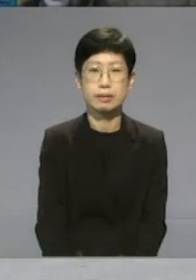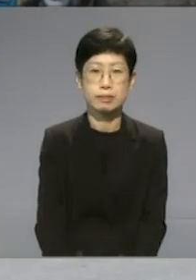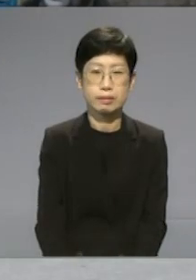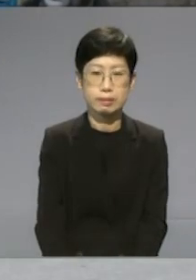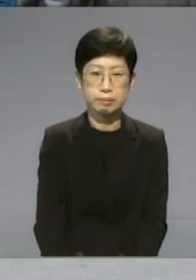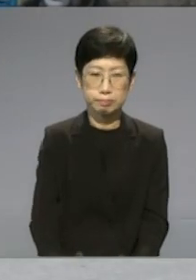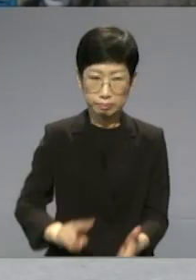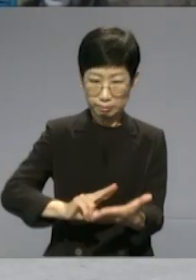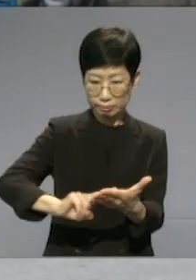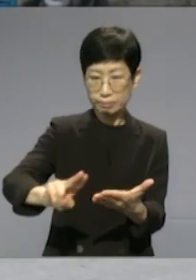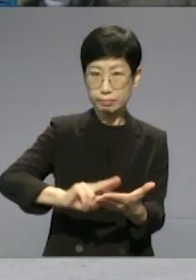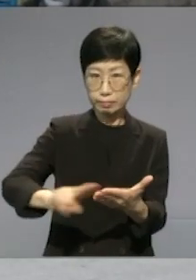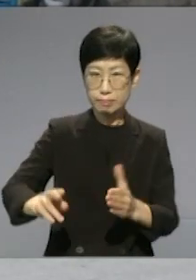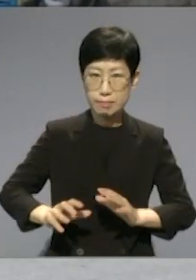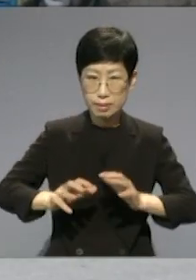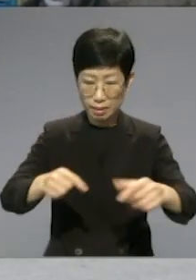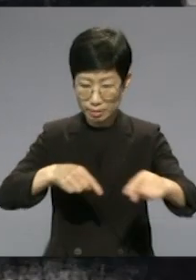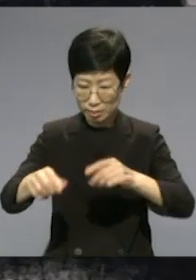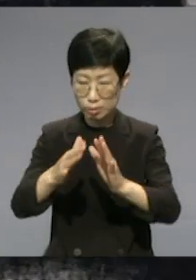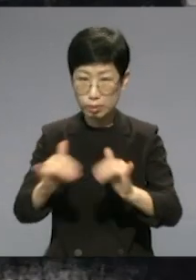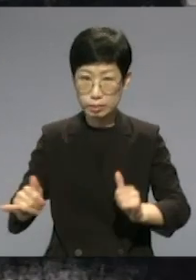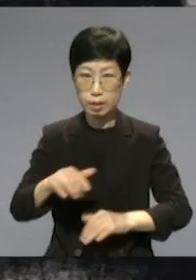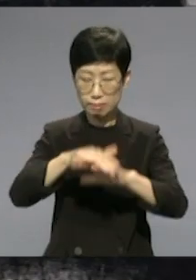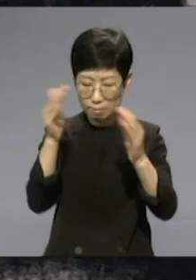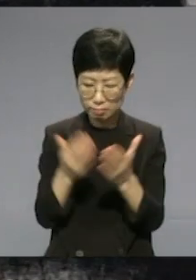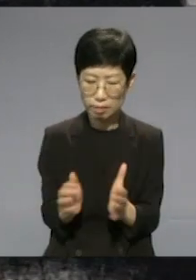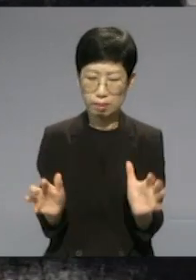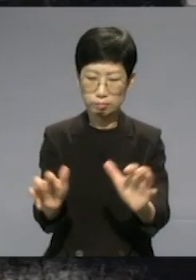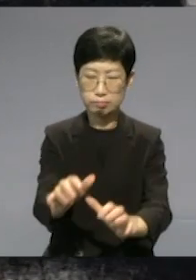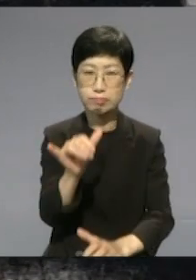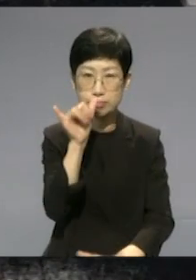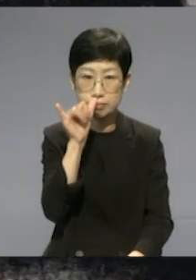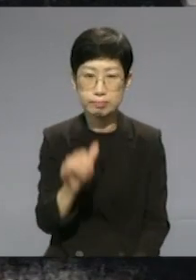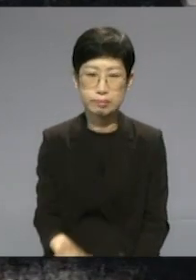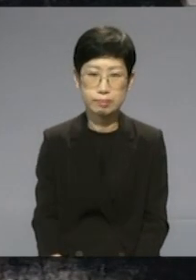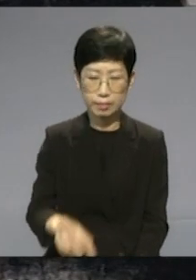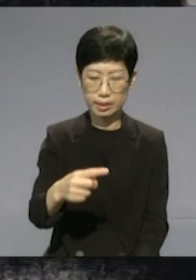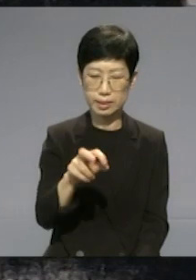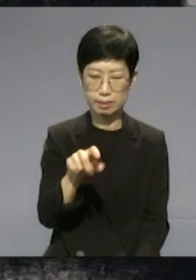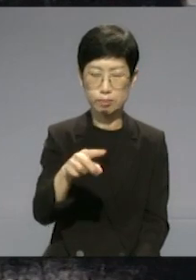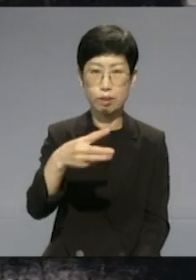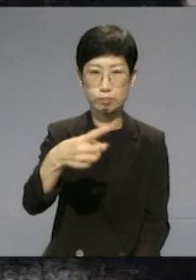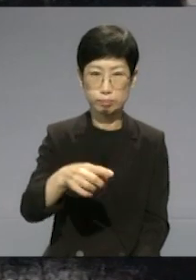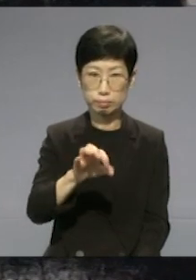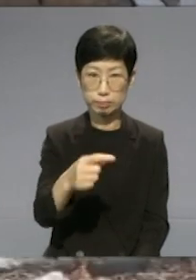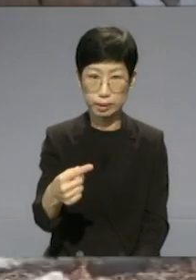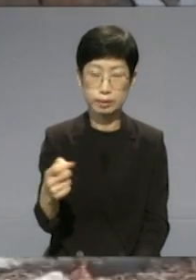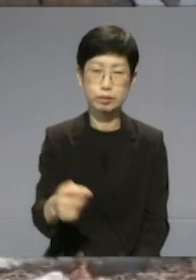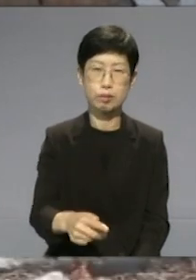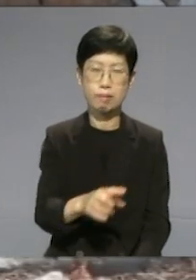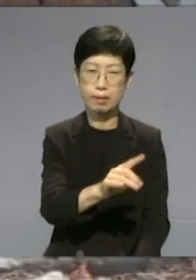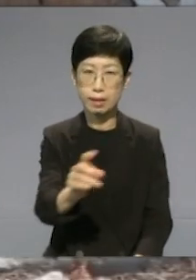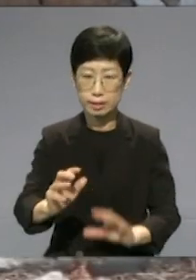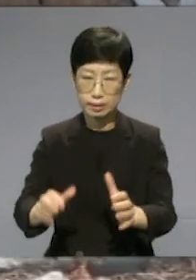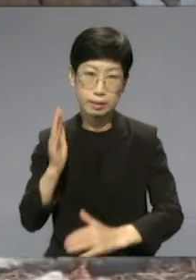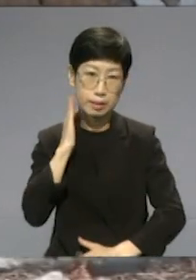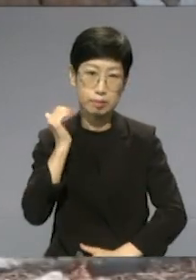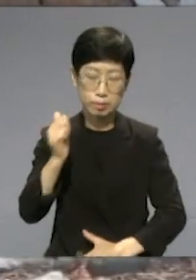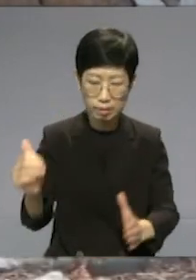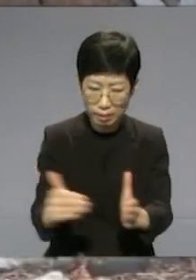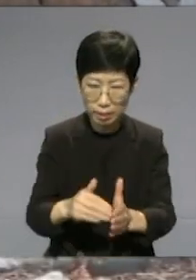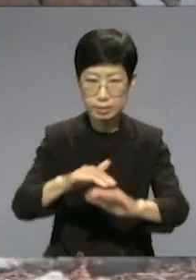만화 캐릭터와 세계 지도자들이 한자리에 모였습니다 스머프부터 역사 인물들과 각 나라의